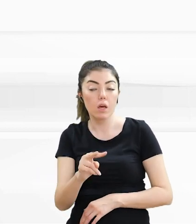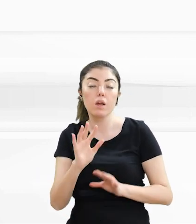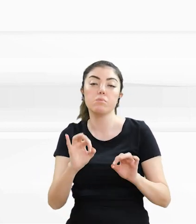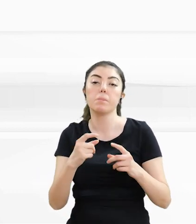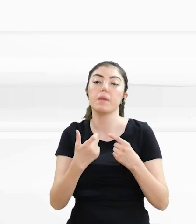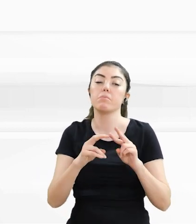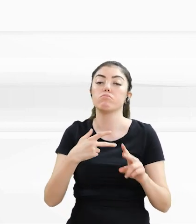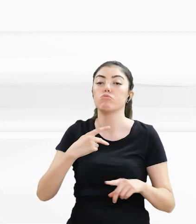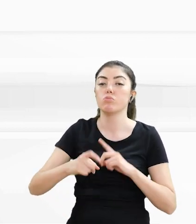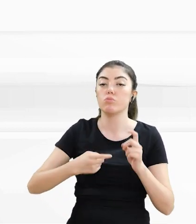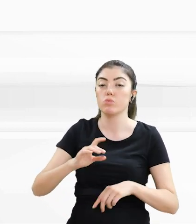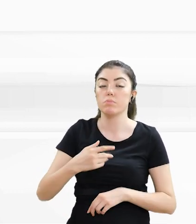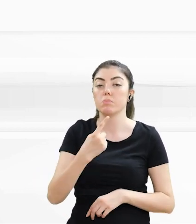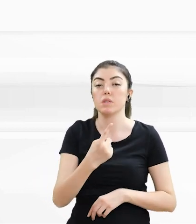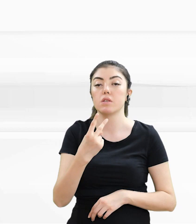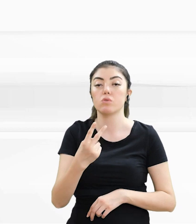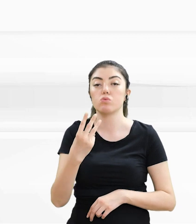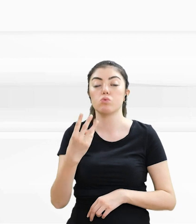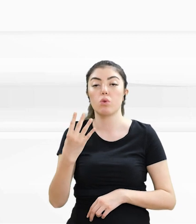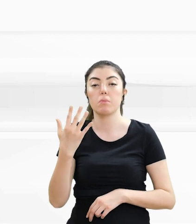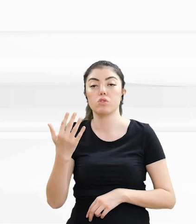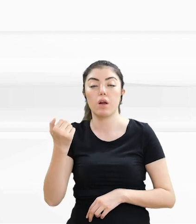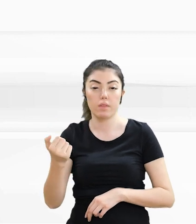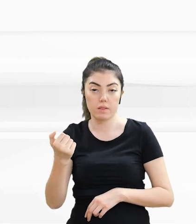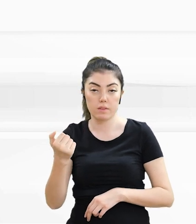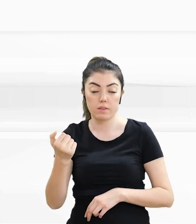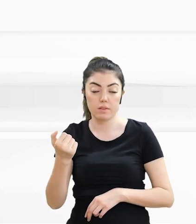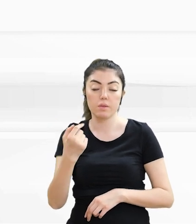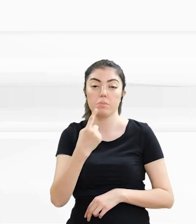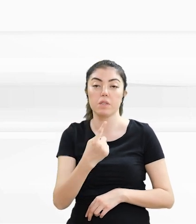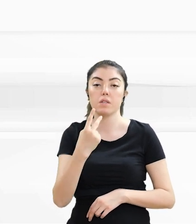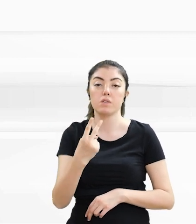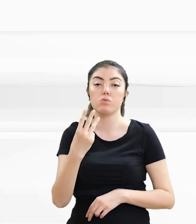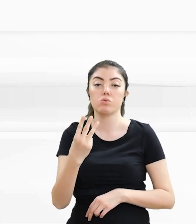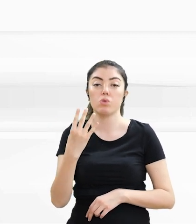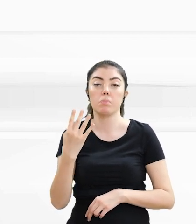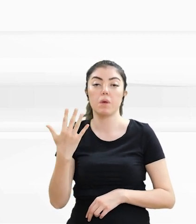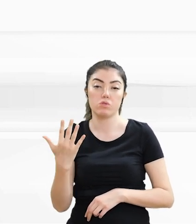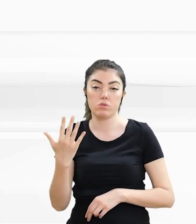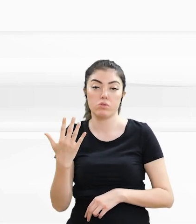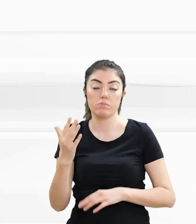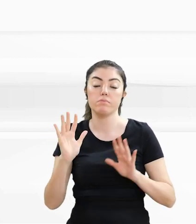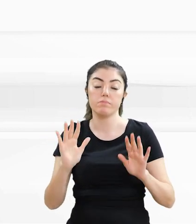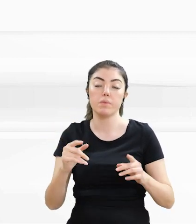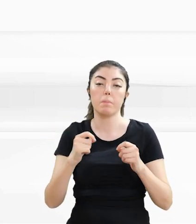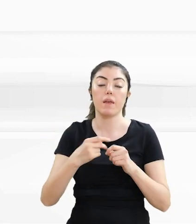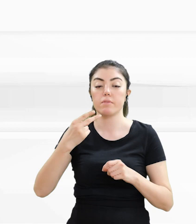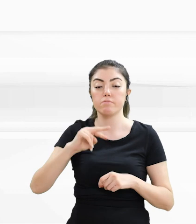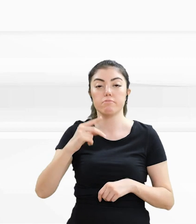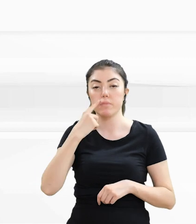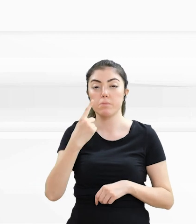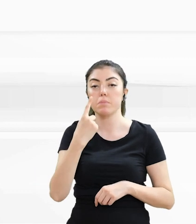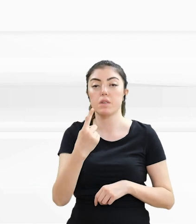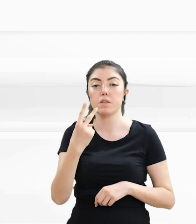Bakacağız şimdi birimlerini bulalım 123456 birim 1 2 3 4 5 bölüm be